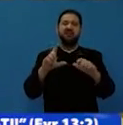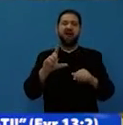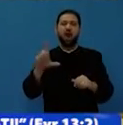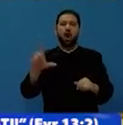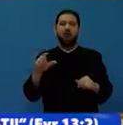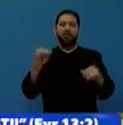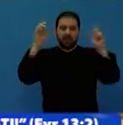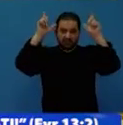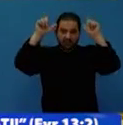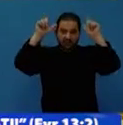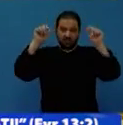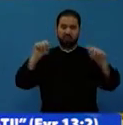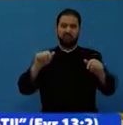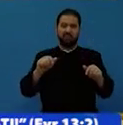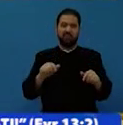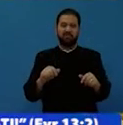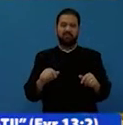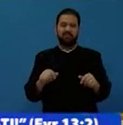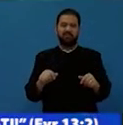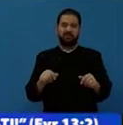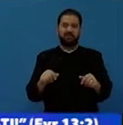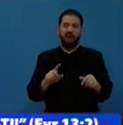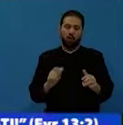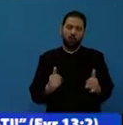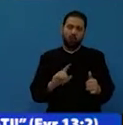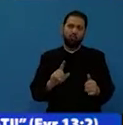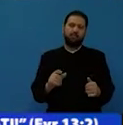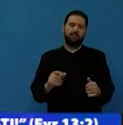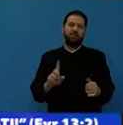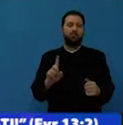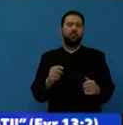sunt oameni, nu-i demonizăm. Exact. Totuși sunt semenii noștri. Exact.